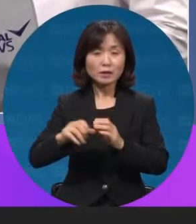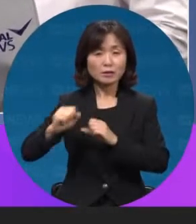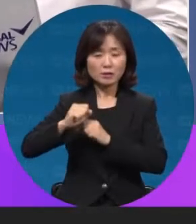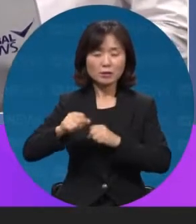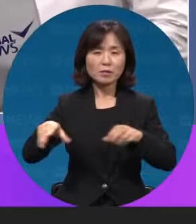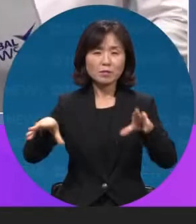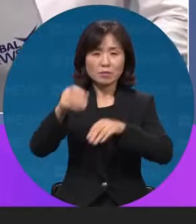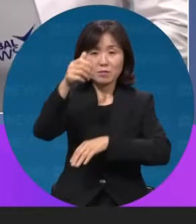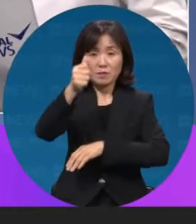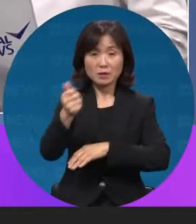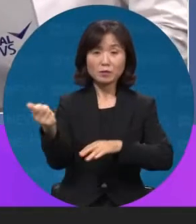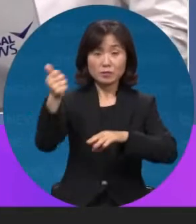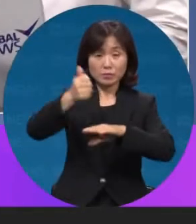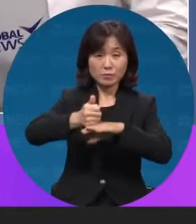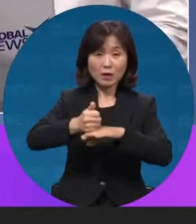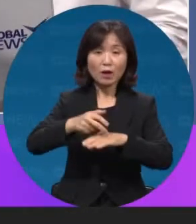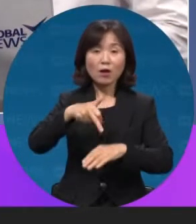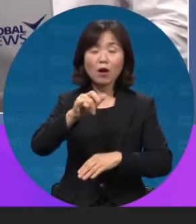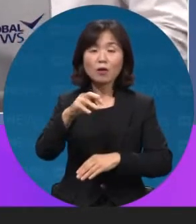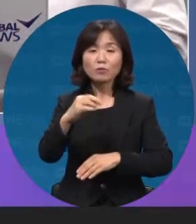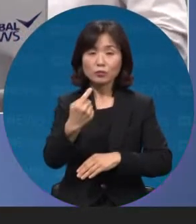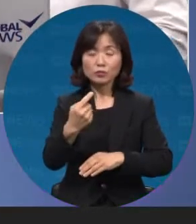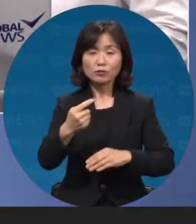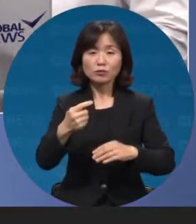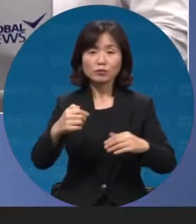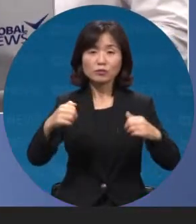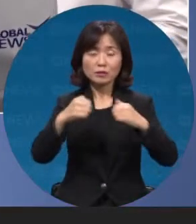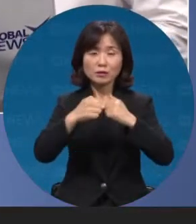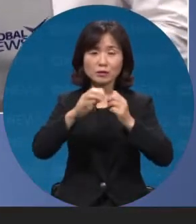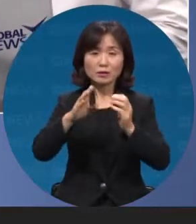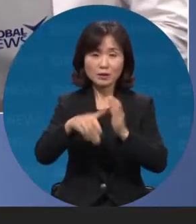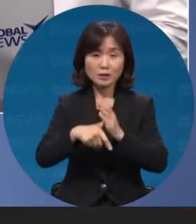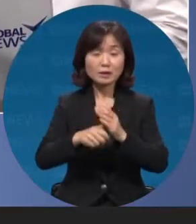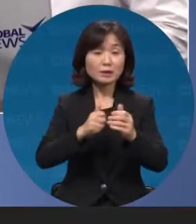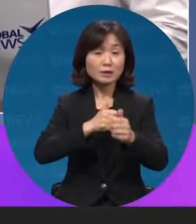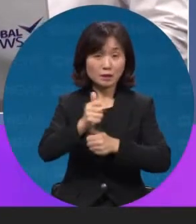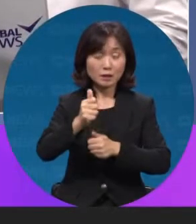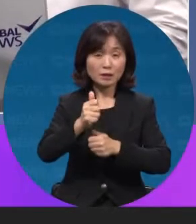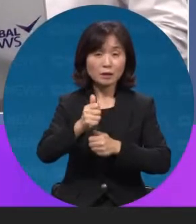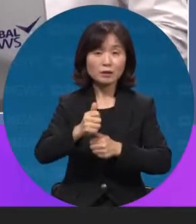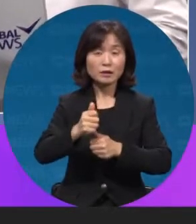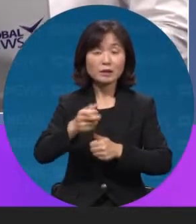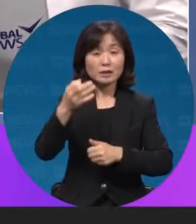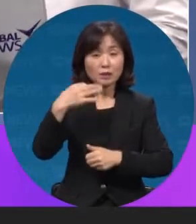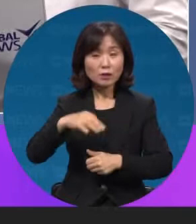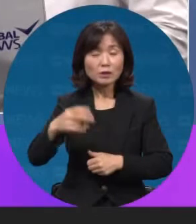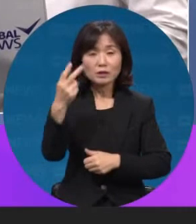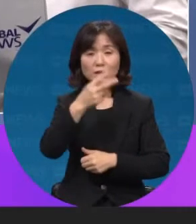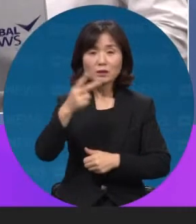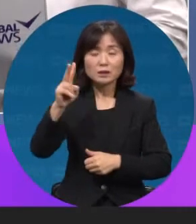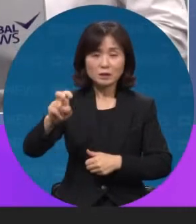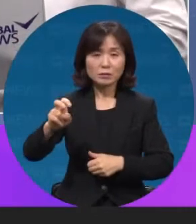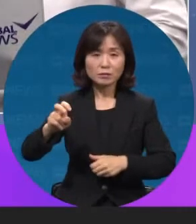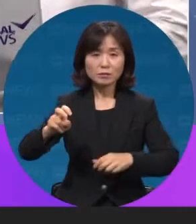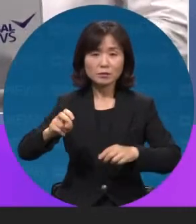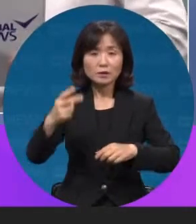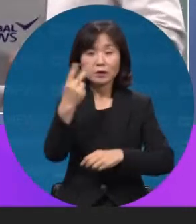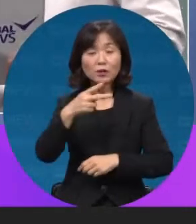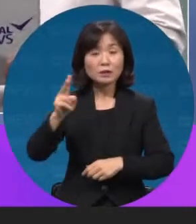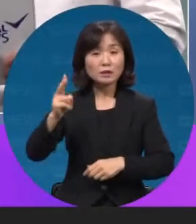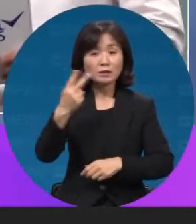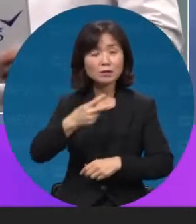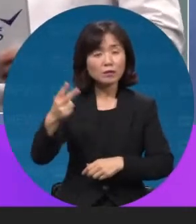걸프전 을 승리로 이끌기도 했고요 이 같은 공로를 인정받아 2001년 아들 부시 행정부에서 흑인 최초 국무장관이